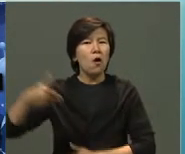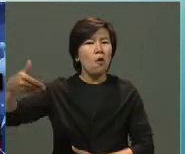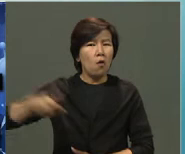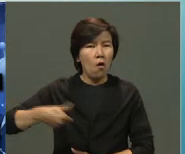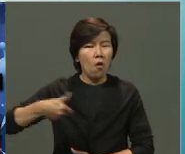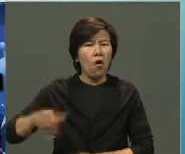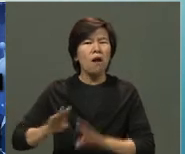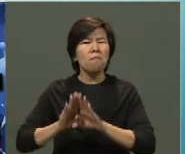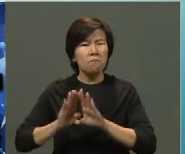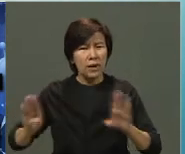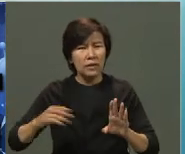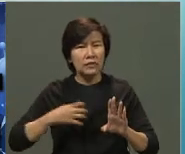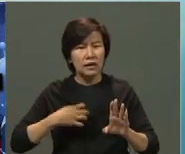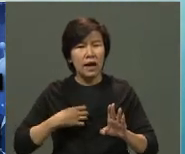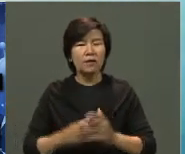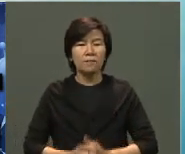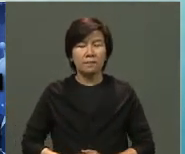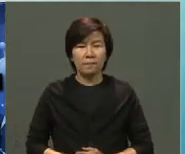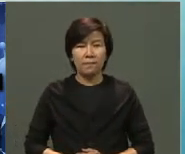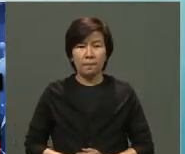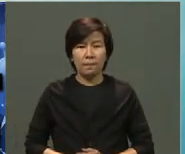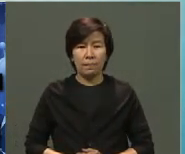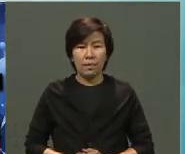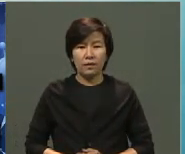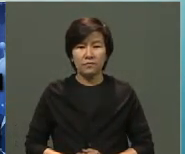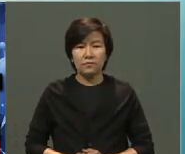กิจการกิจกรรมครับที่เข้ามาร้องขอเพื่อให้มีการเปิดเนี่ยนะครับ2อันแรกก็คือเรื่องของการผ่อนผันการใช้